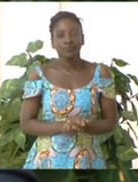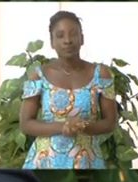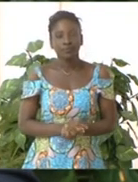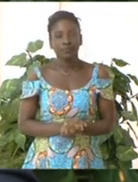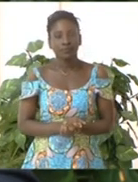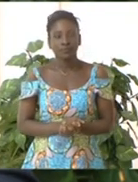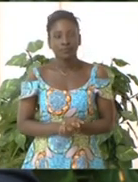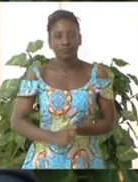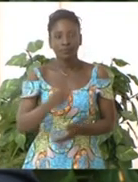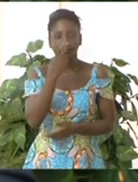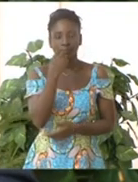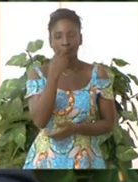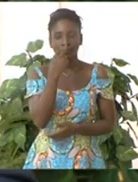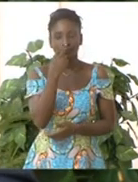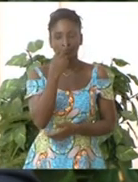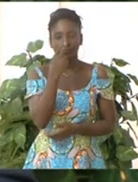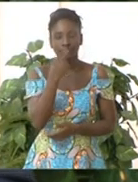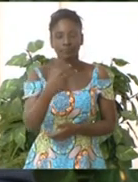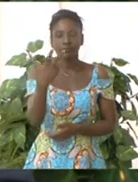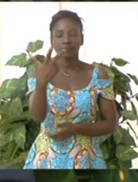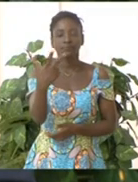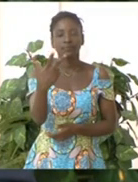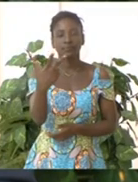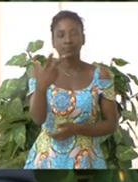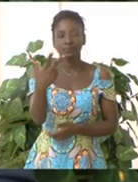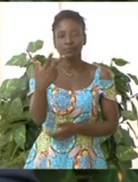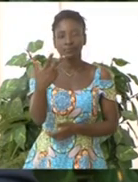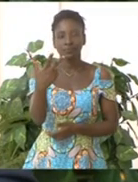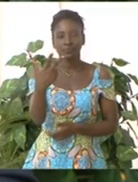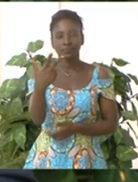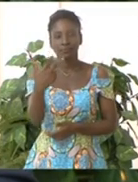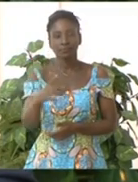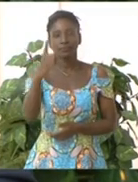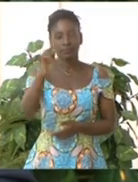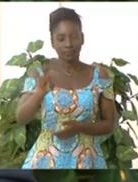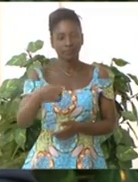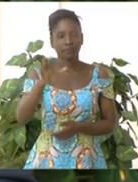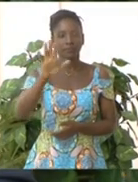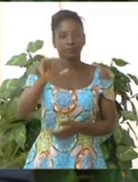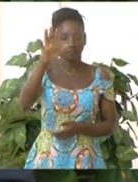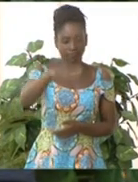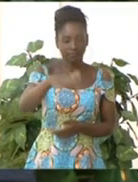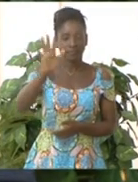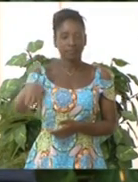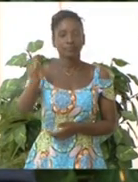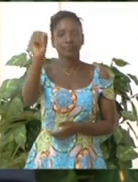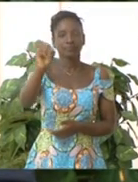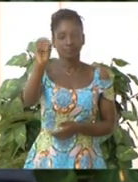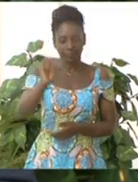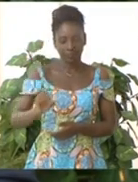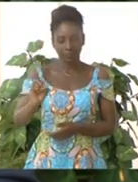bédié konan aimé henri iii soit 1,55 pour cent